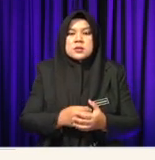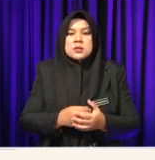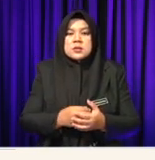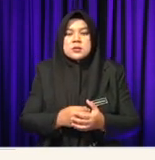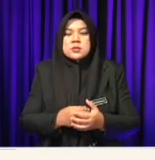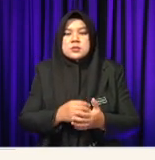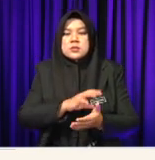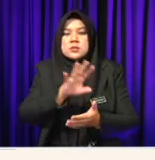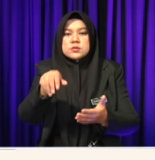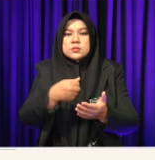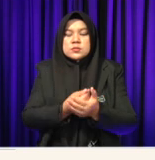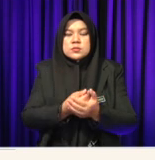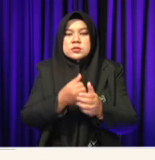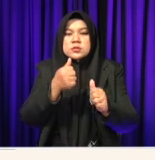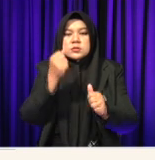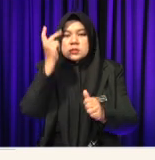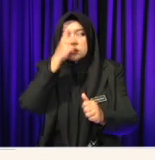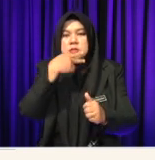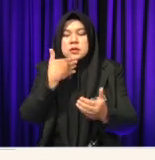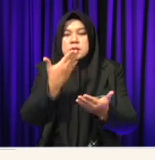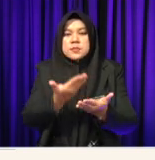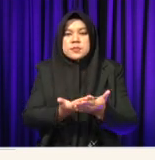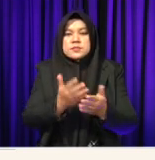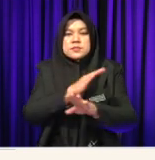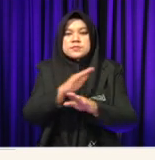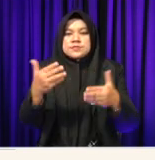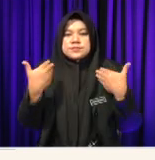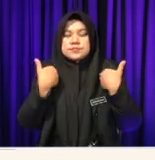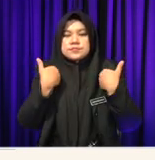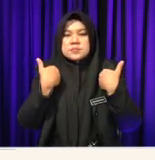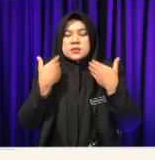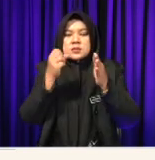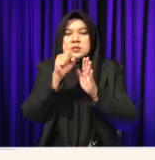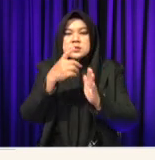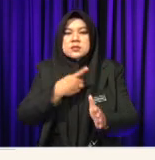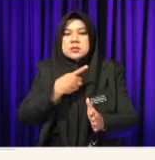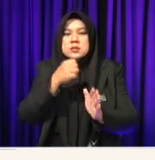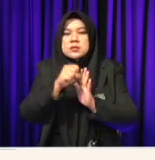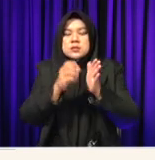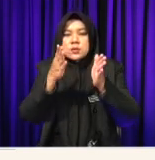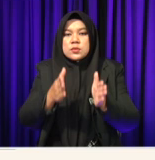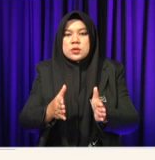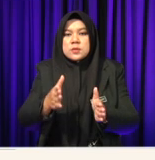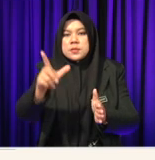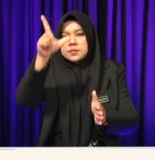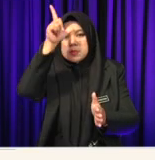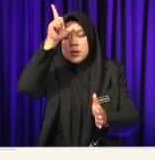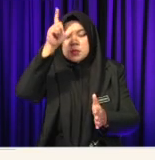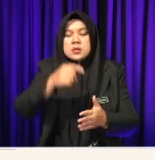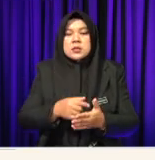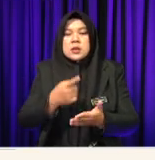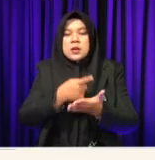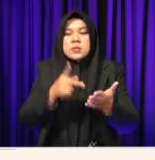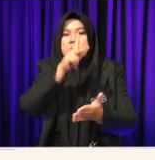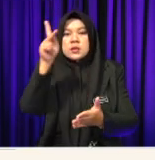membara dan semua sifat-sifat yang bagus ni okey tidak wujud kecuali pada diri seorang pemuda okey Berdasarkan pernyataan di atas apakah yang perlu Anda